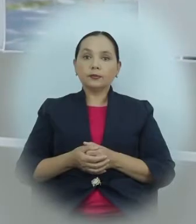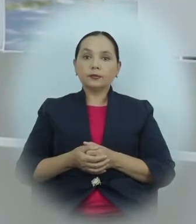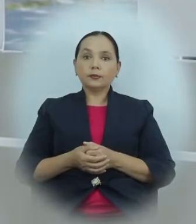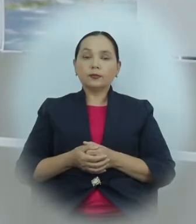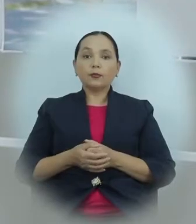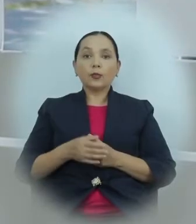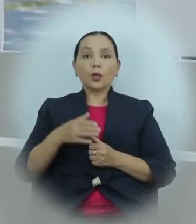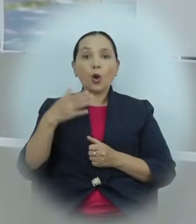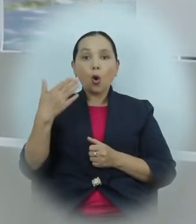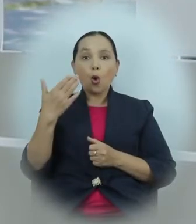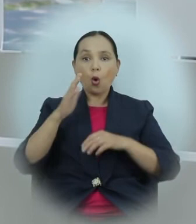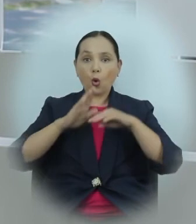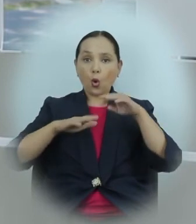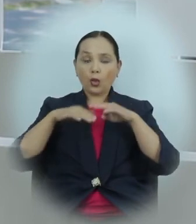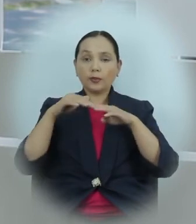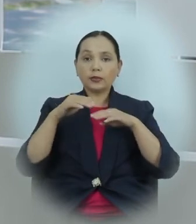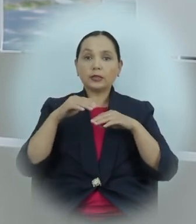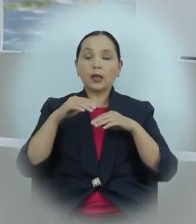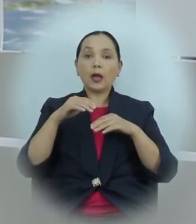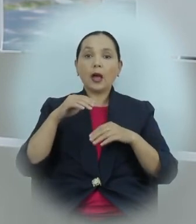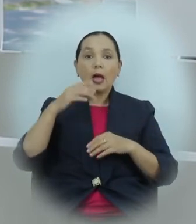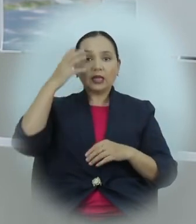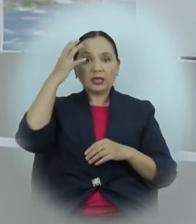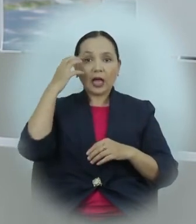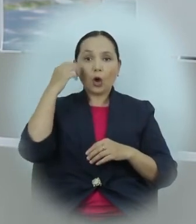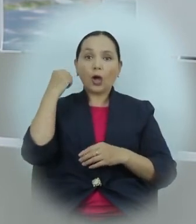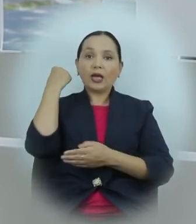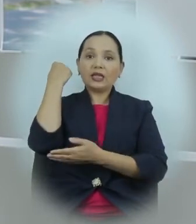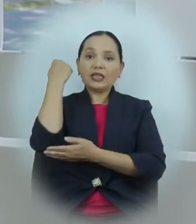Yani o'ng qo'limizda ham taro tirsaklar ko'tarilmagan holatda